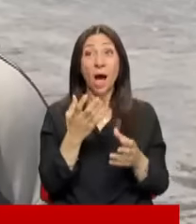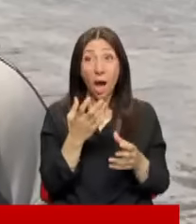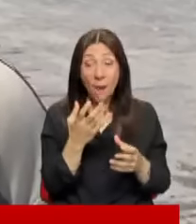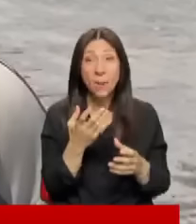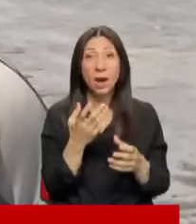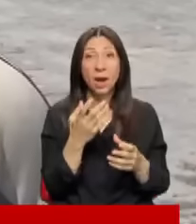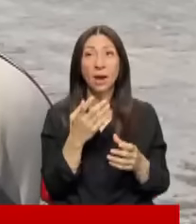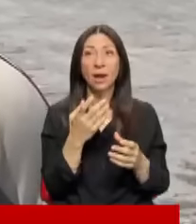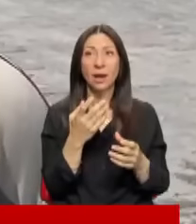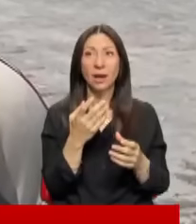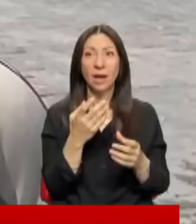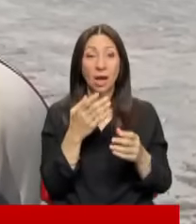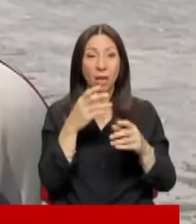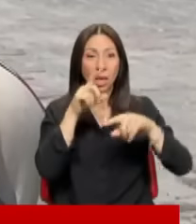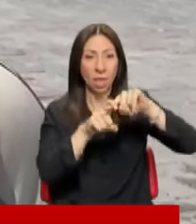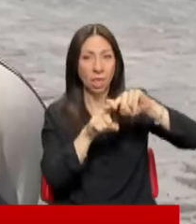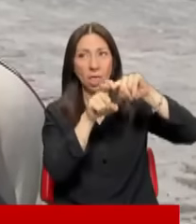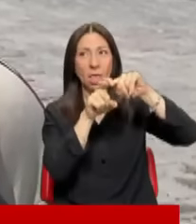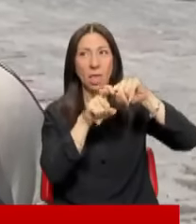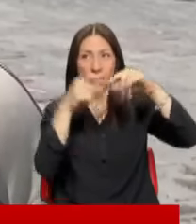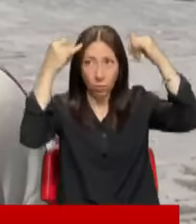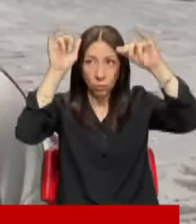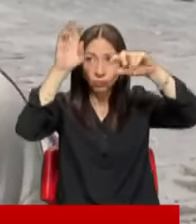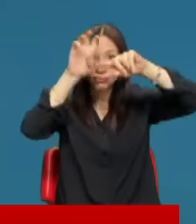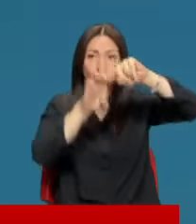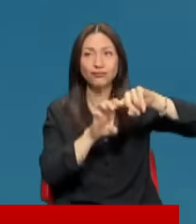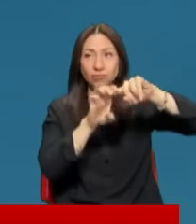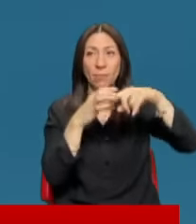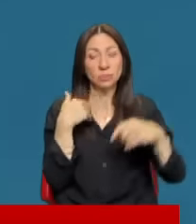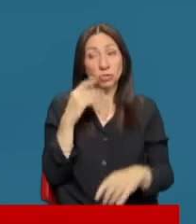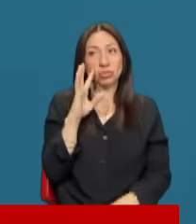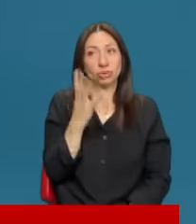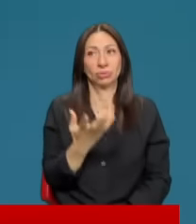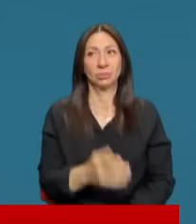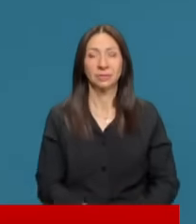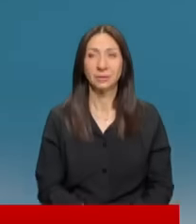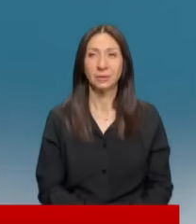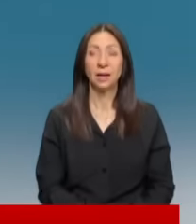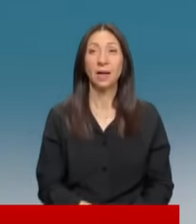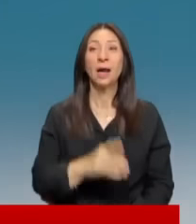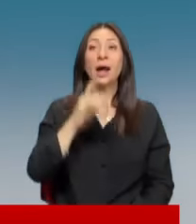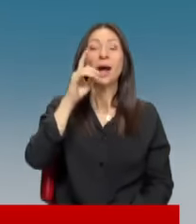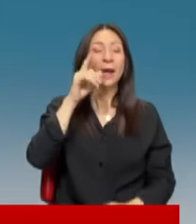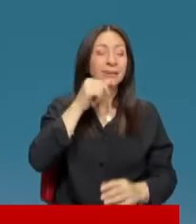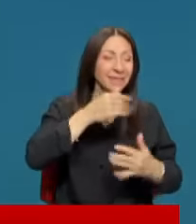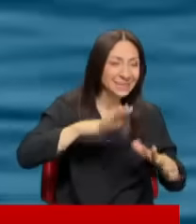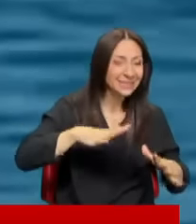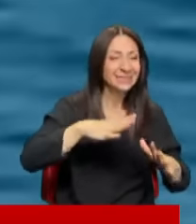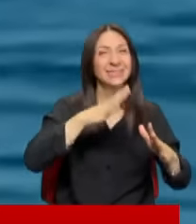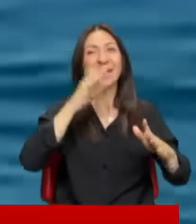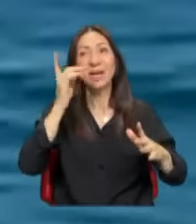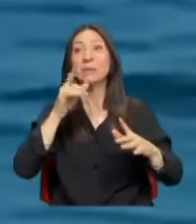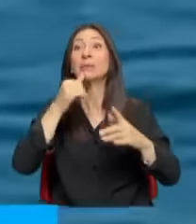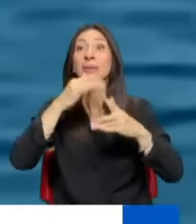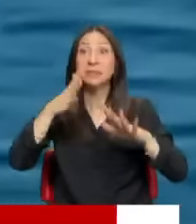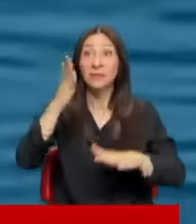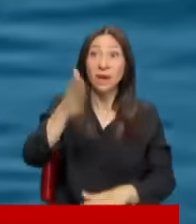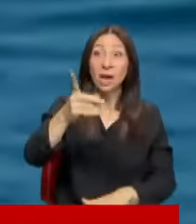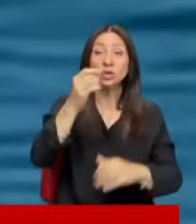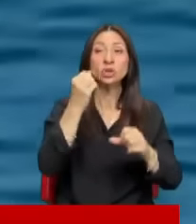asılı kalması gerçekten beni de şaşırttı. Havada ve karadaki mücadele denizde de